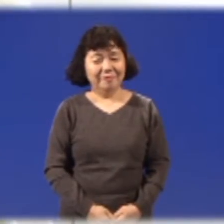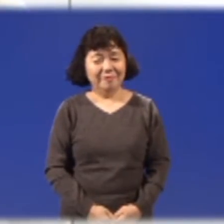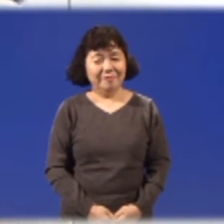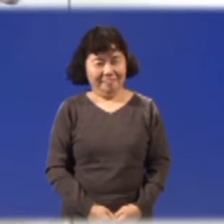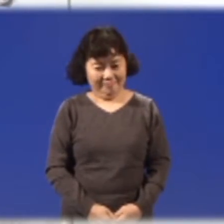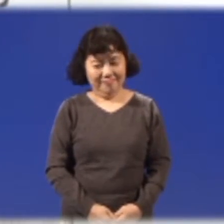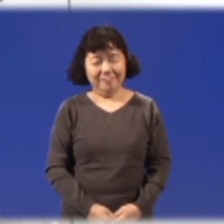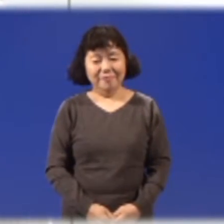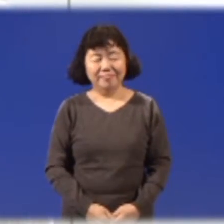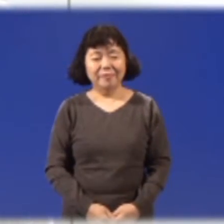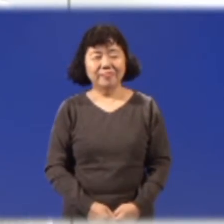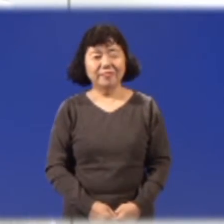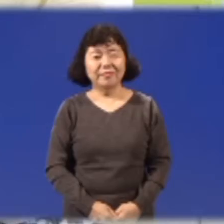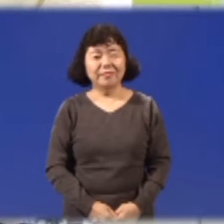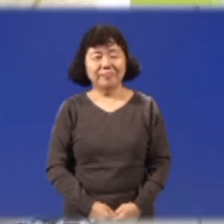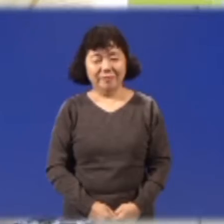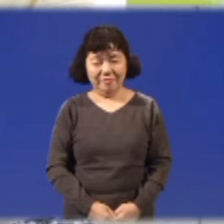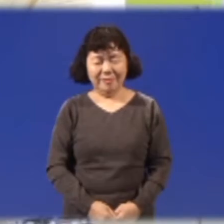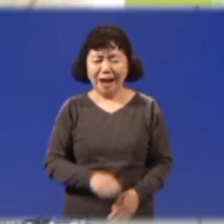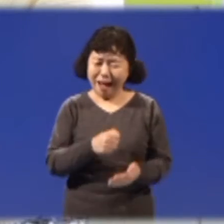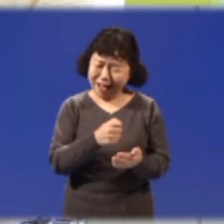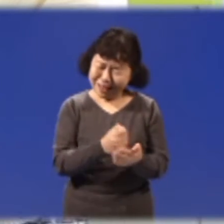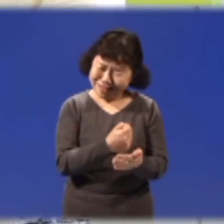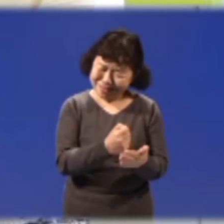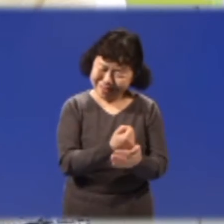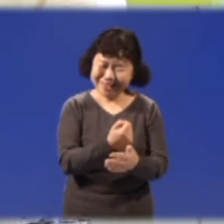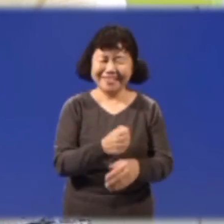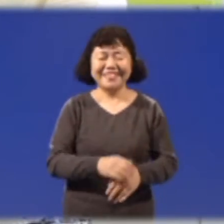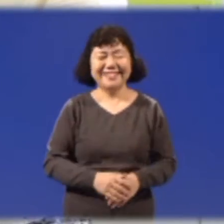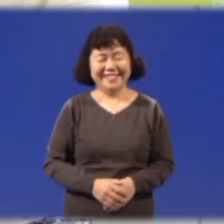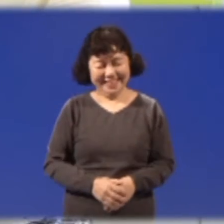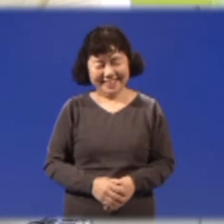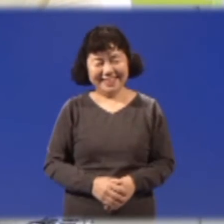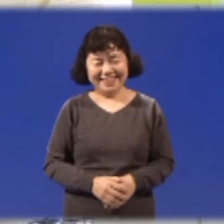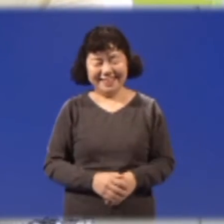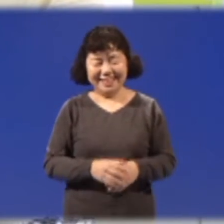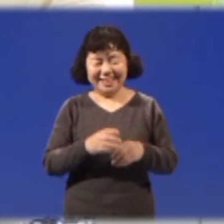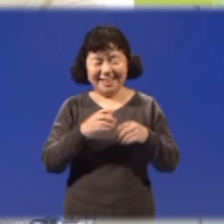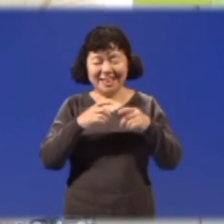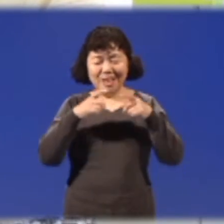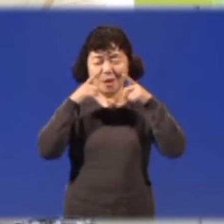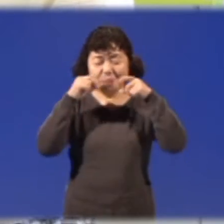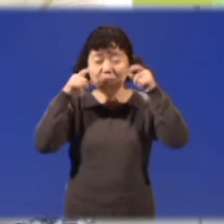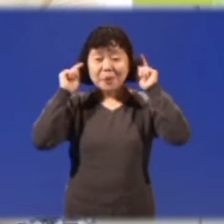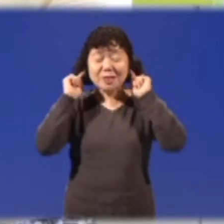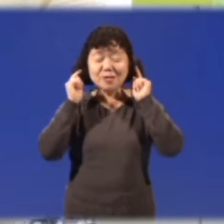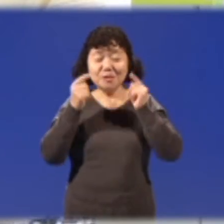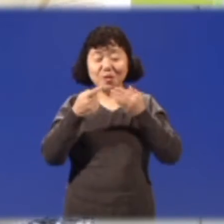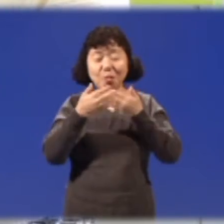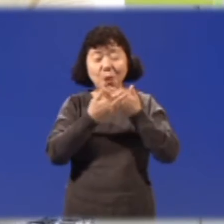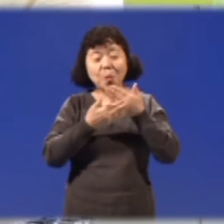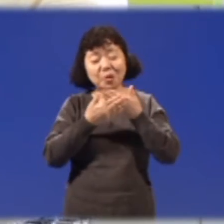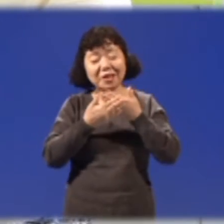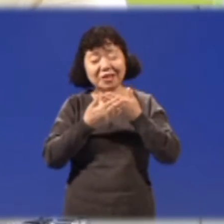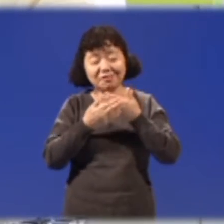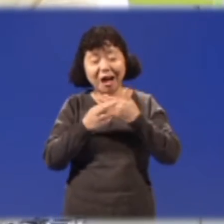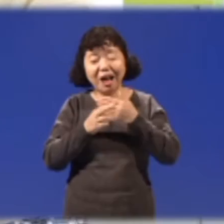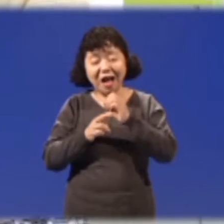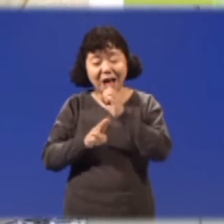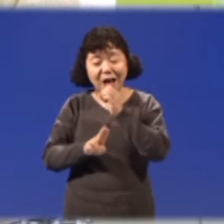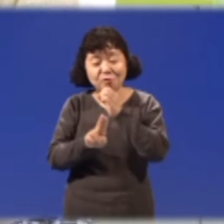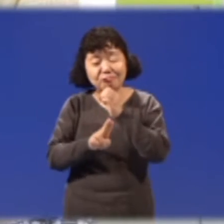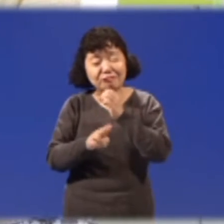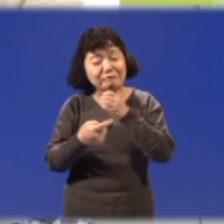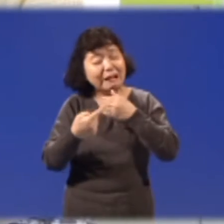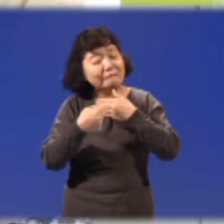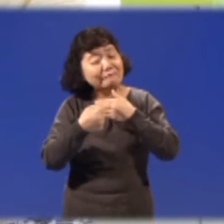こんな感じですかね。 ああ、惜しいですね。マスクの表面にはウイルスがついている可能性があり